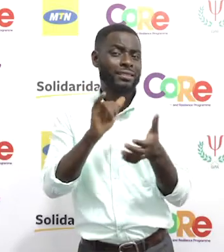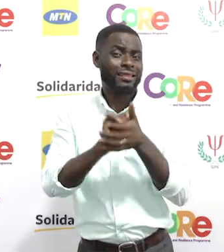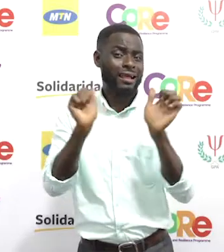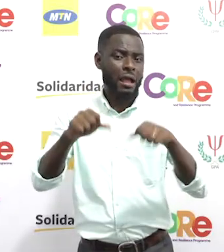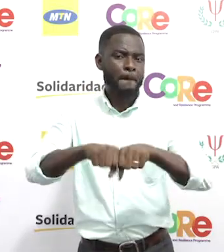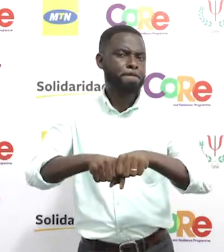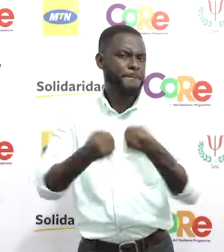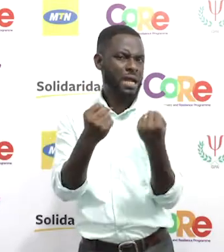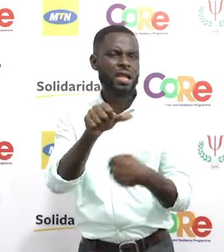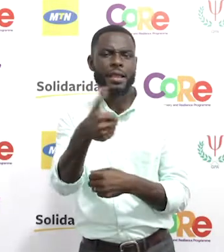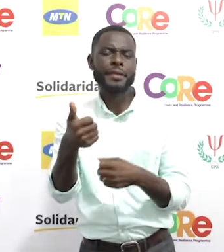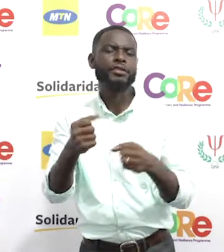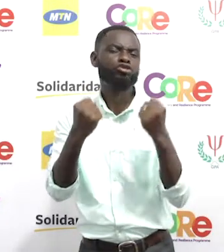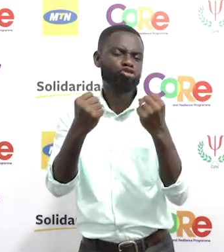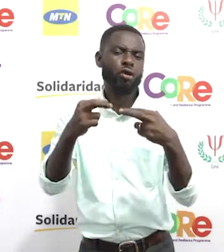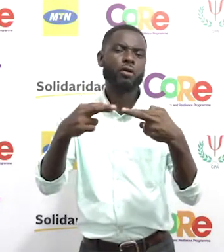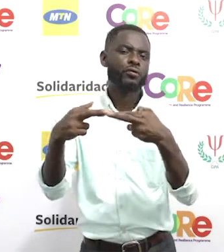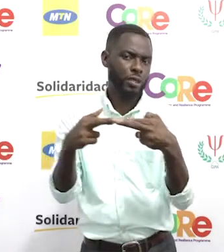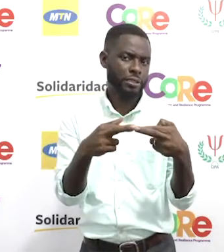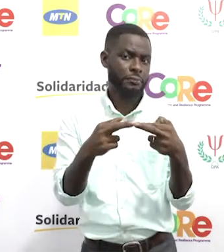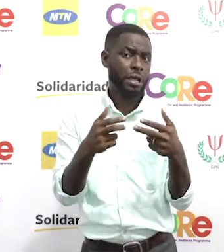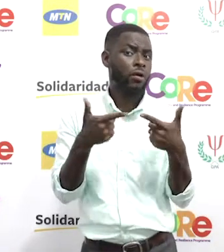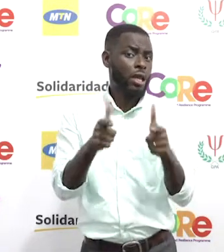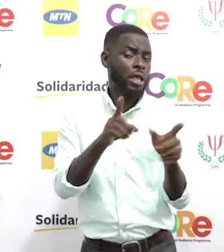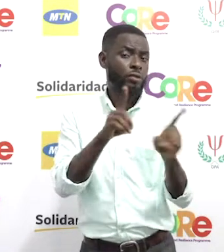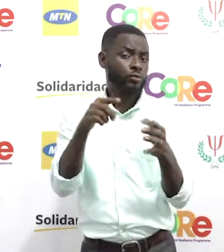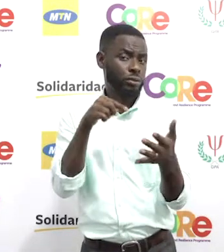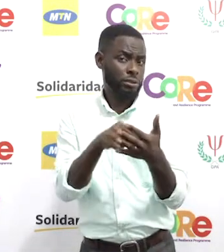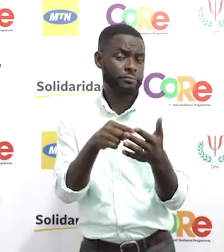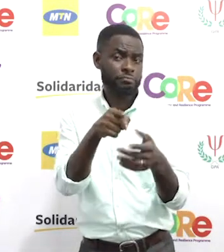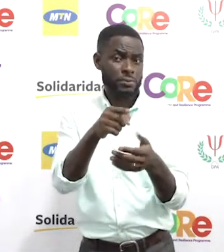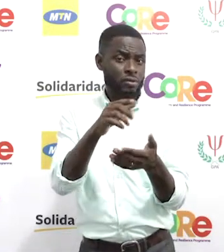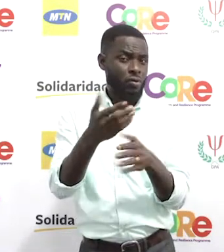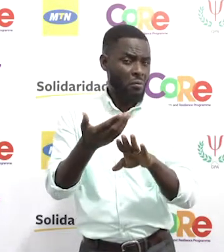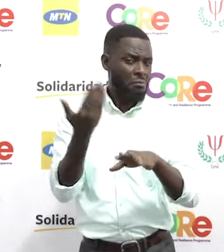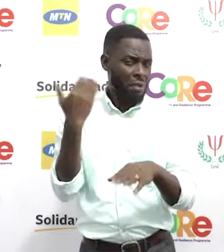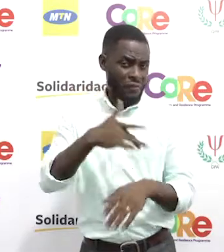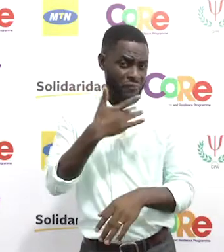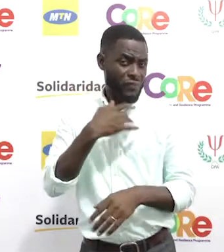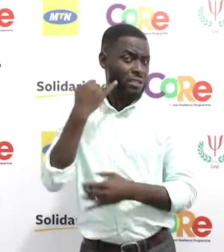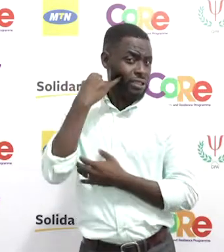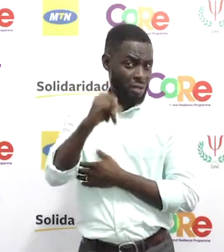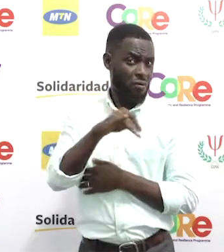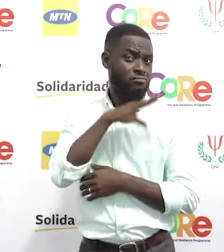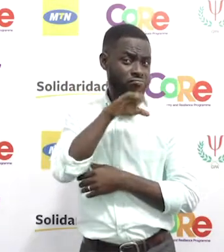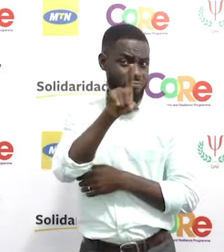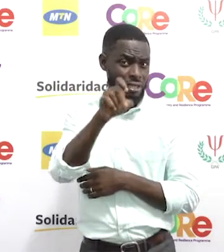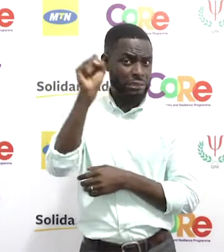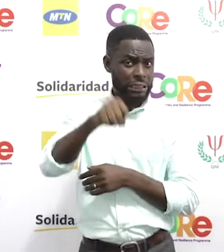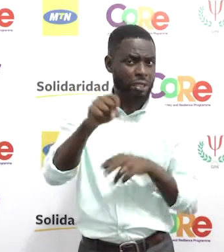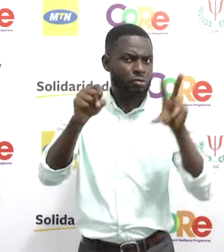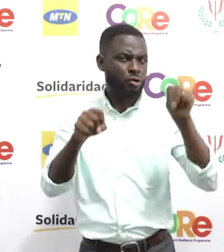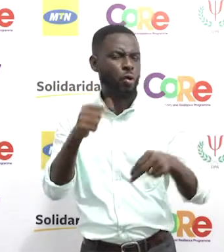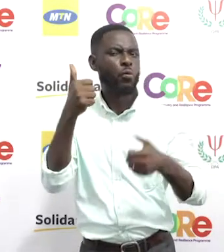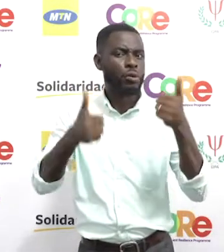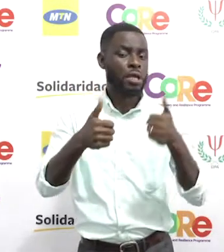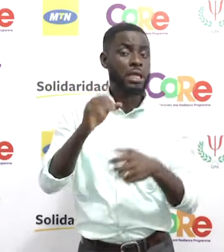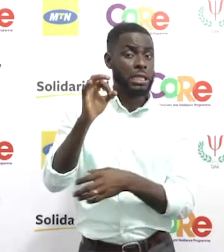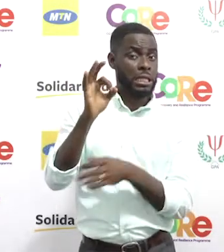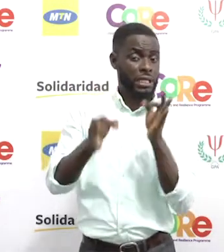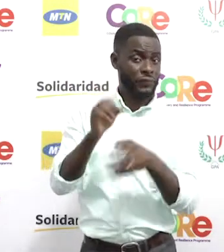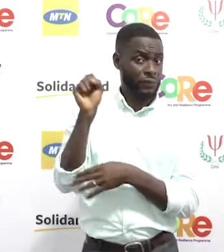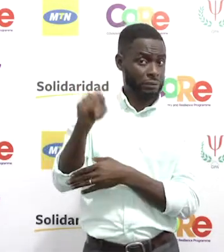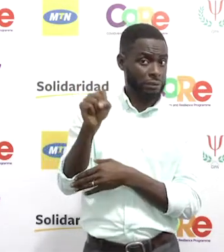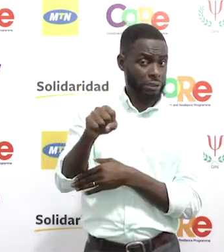henu moko ni na wa. Ni banye fite na nyobo. Hawa fene. Ani oye awonga yes